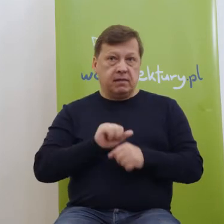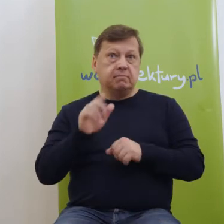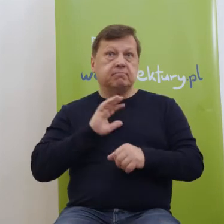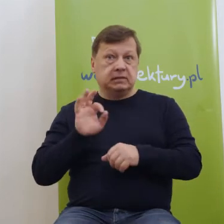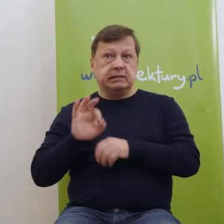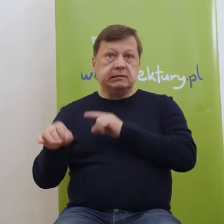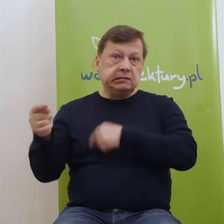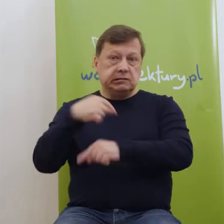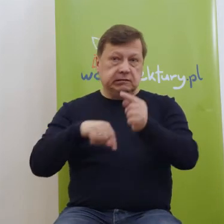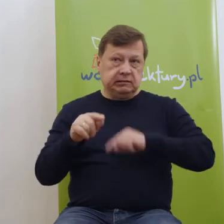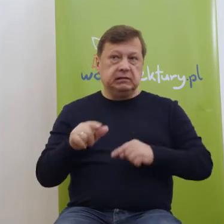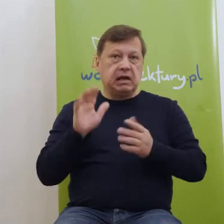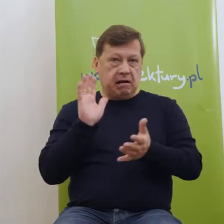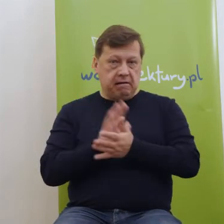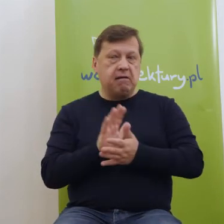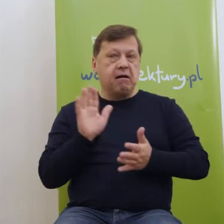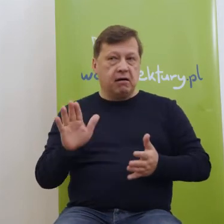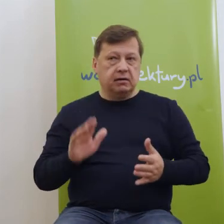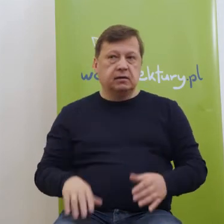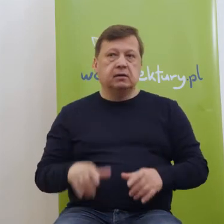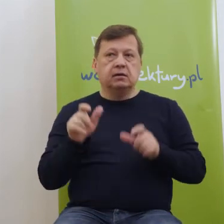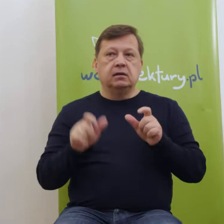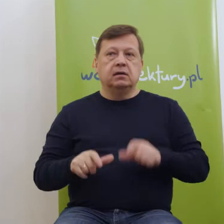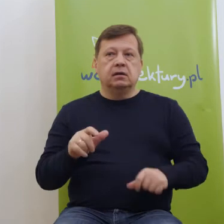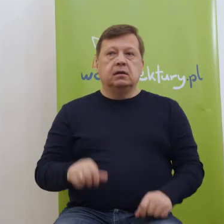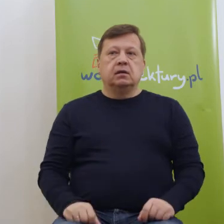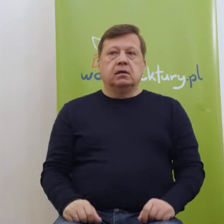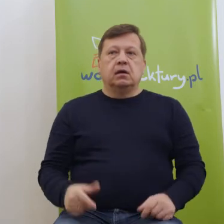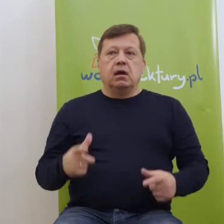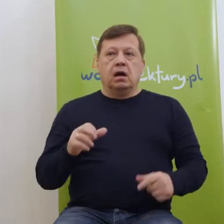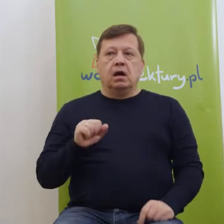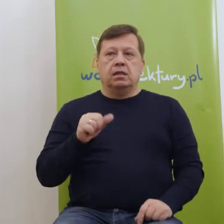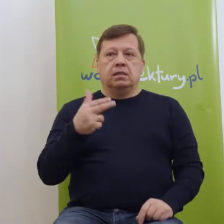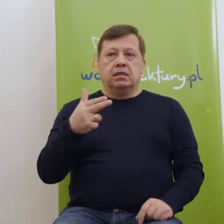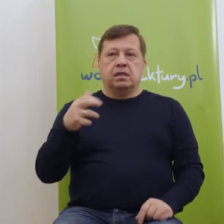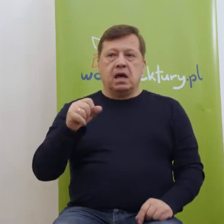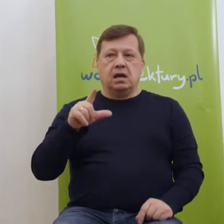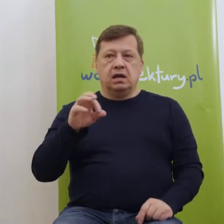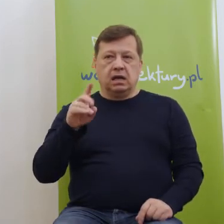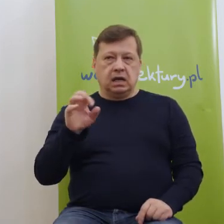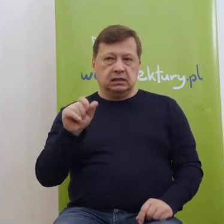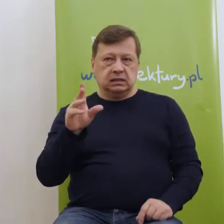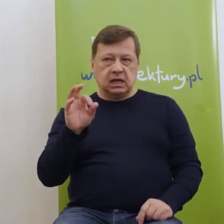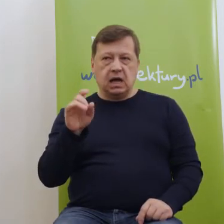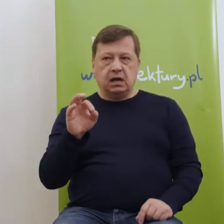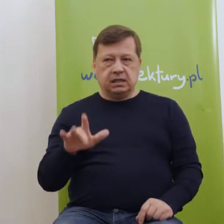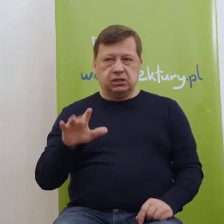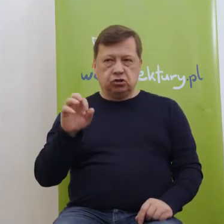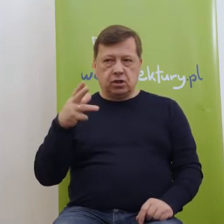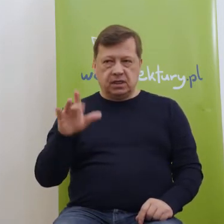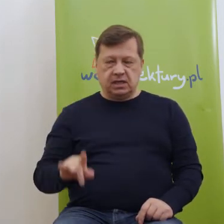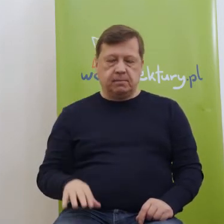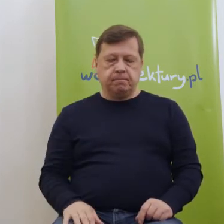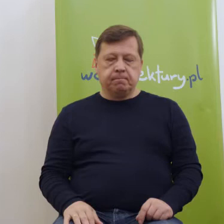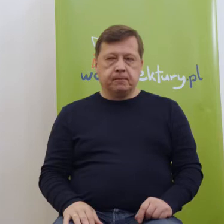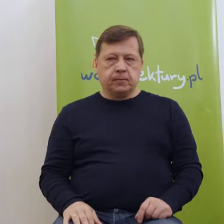potem się dowiedziałam, że taka osobowość nazywa się osobowością anankastyczną. w psychologii. To jest człowiek, który ma